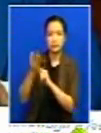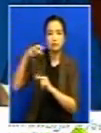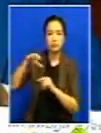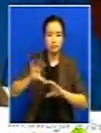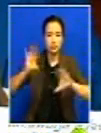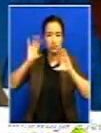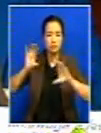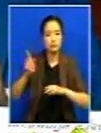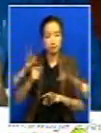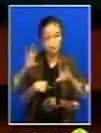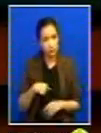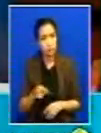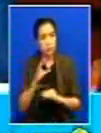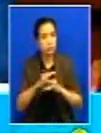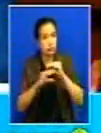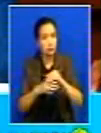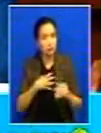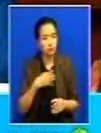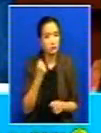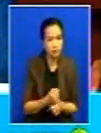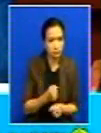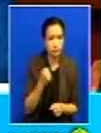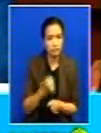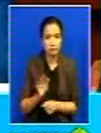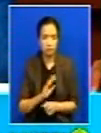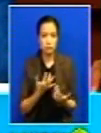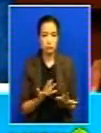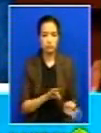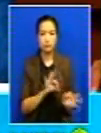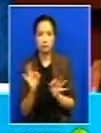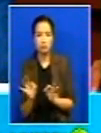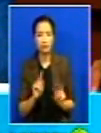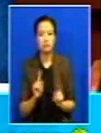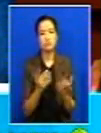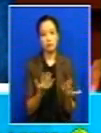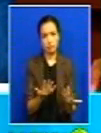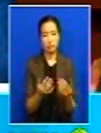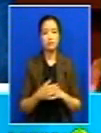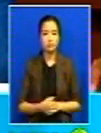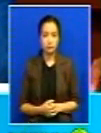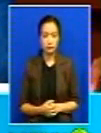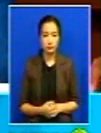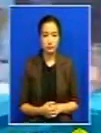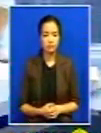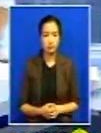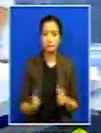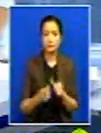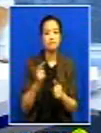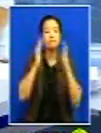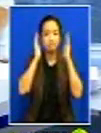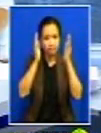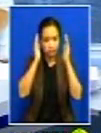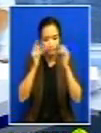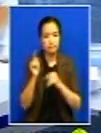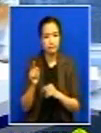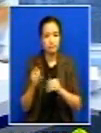ใจว่าตกลงโครงการนี้จะทำหรือว่าจะต้องชะลอออกไปก่อนครับ ก็จริงๆแล้วตอนแรกตั้งใจว่าแถลงข่าวกันที่บ